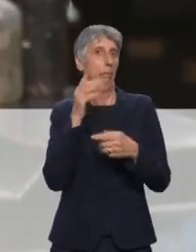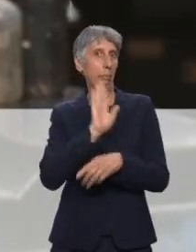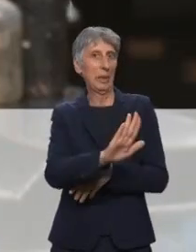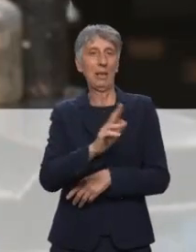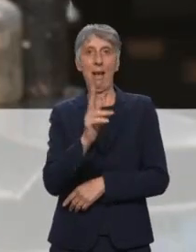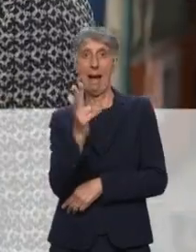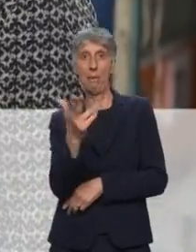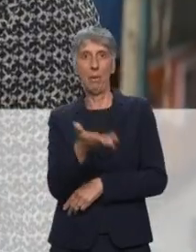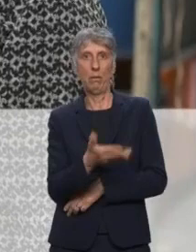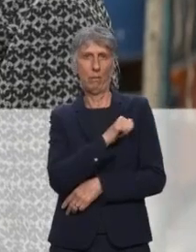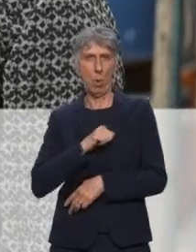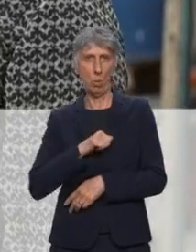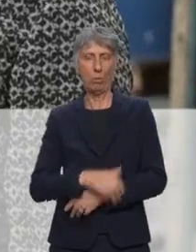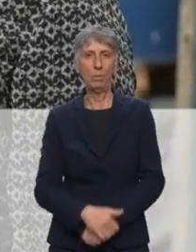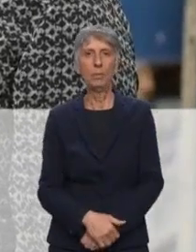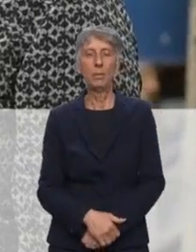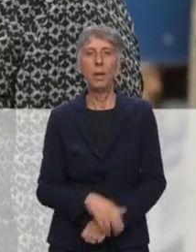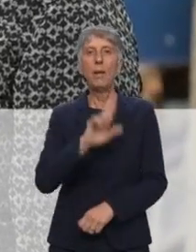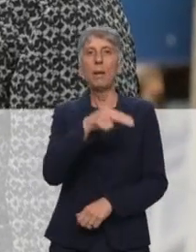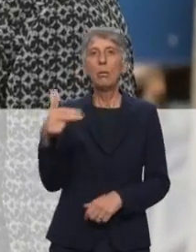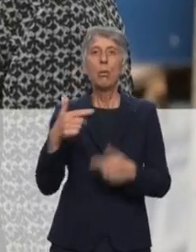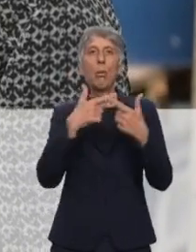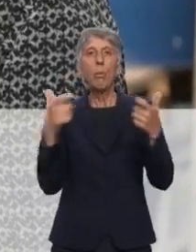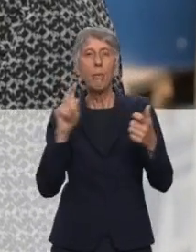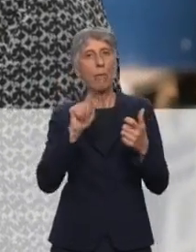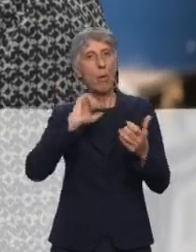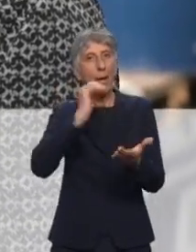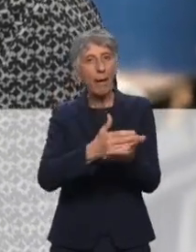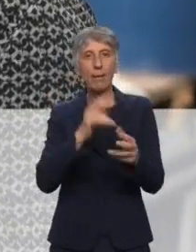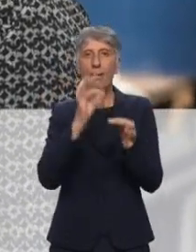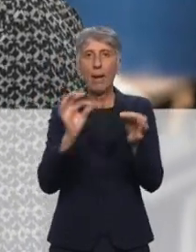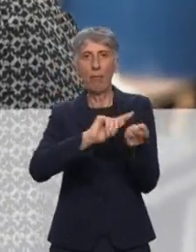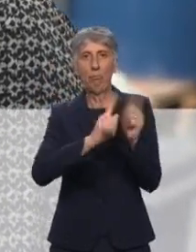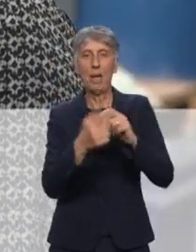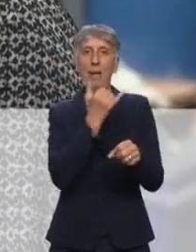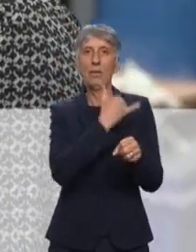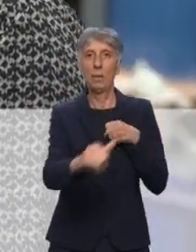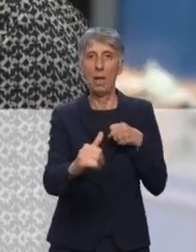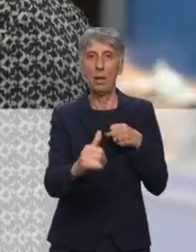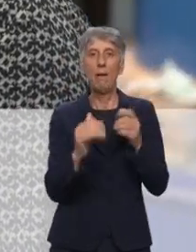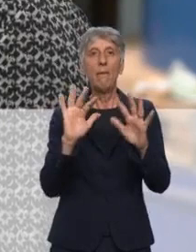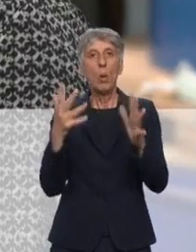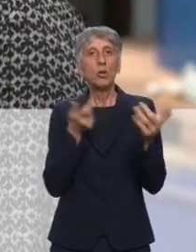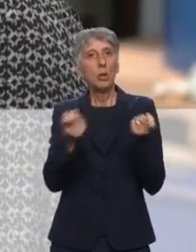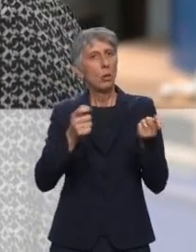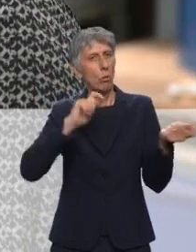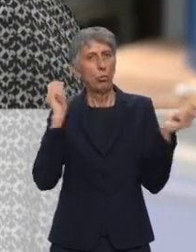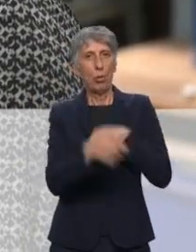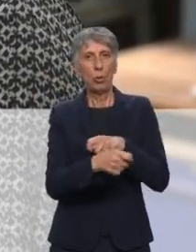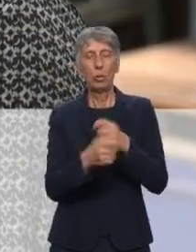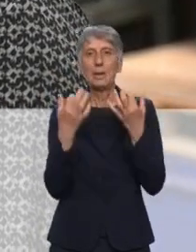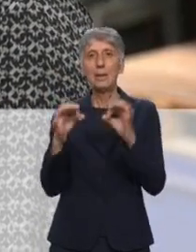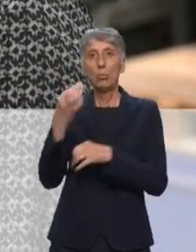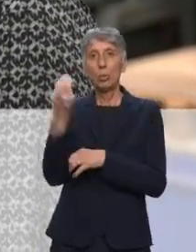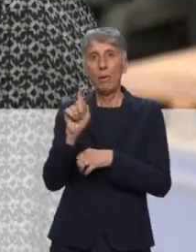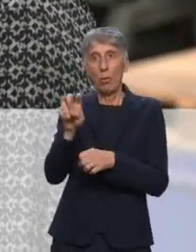nuisibles, comme les armes. Pour préserver la biodiversité, il faudra stopper l'artificialisation du territoire, transformer la gestion de la forêt, classer en